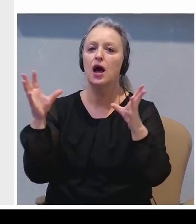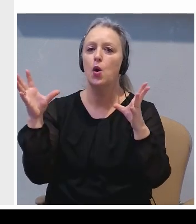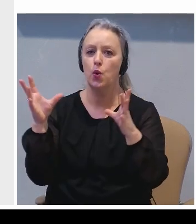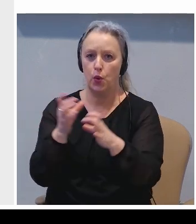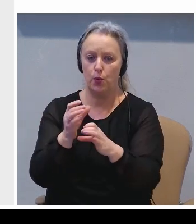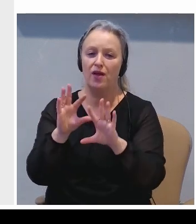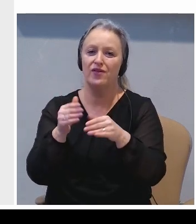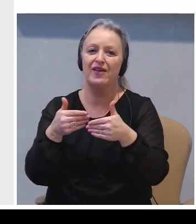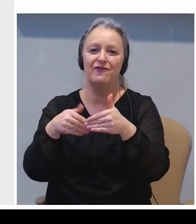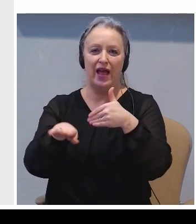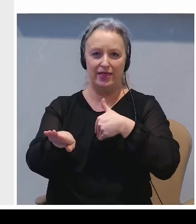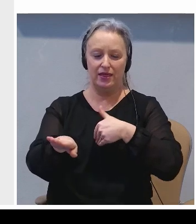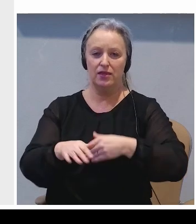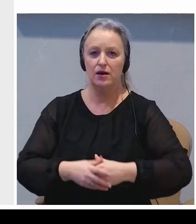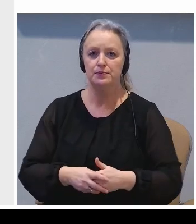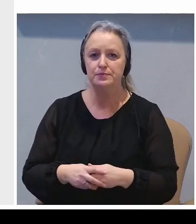vältida.